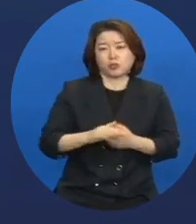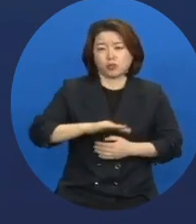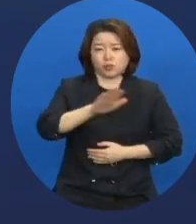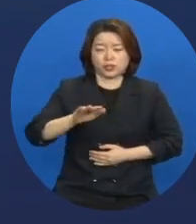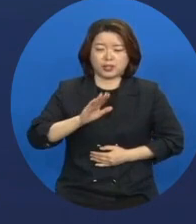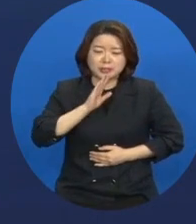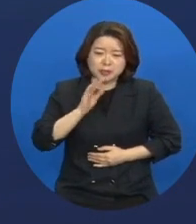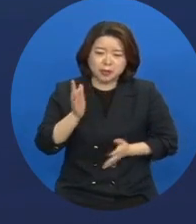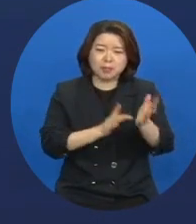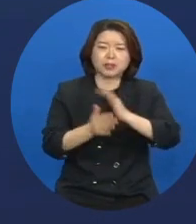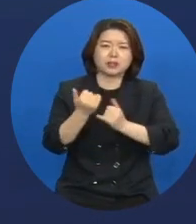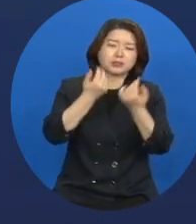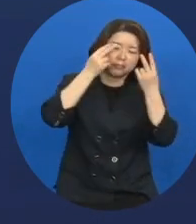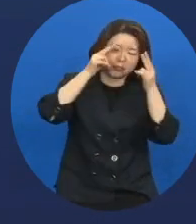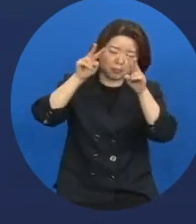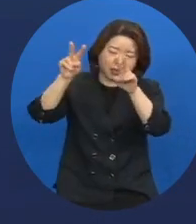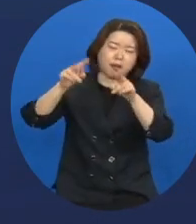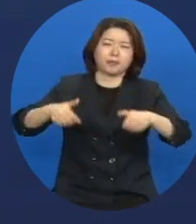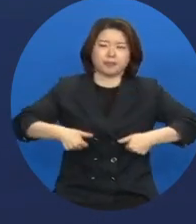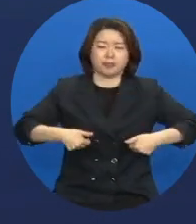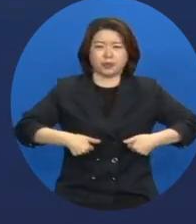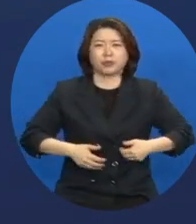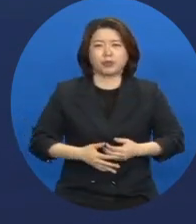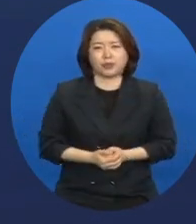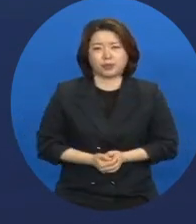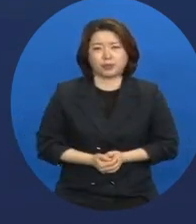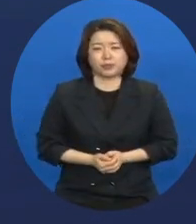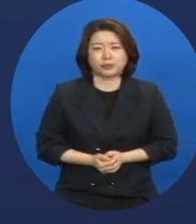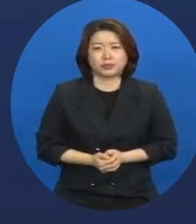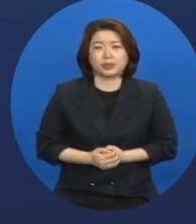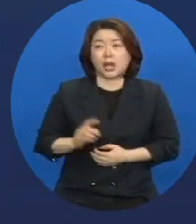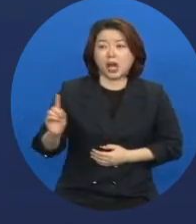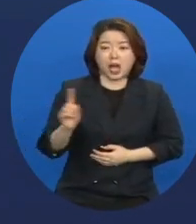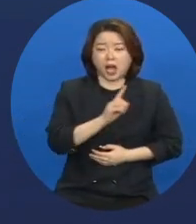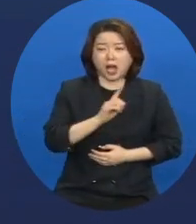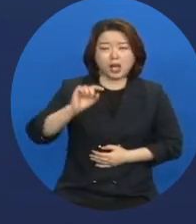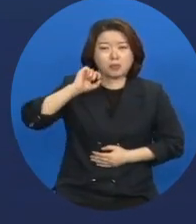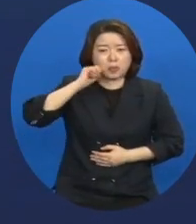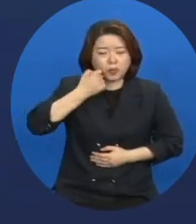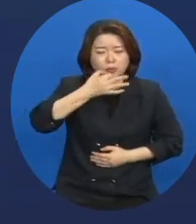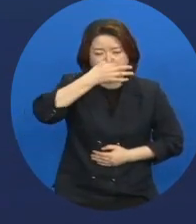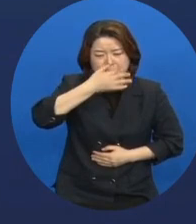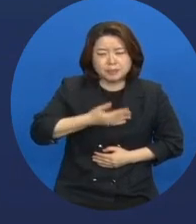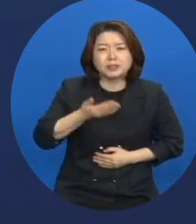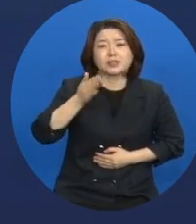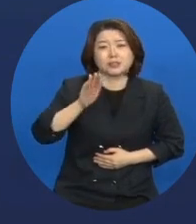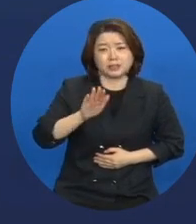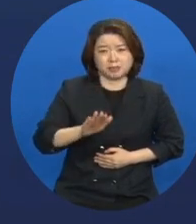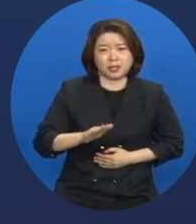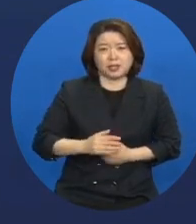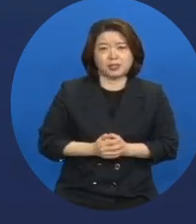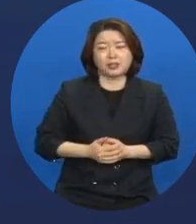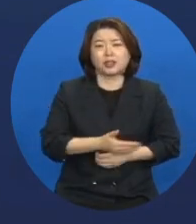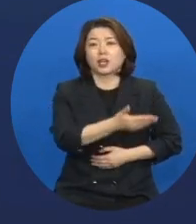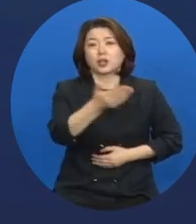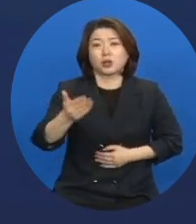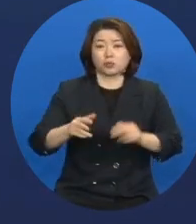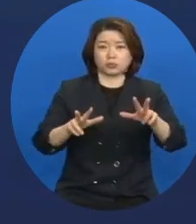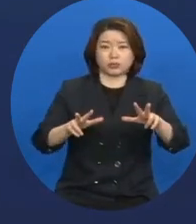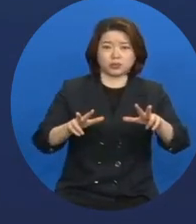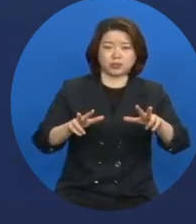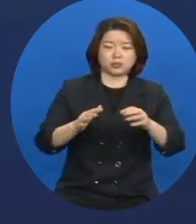예수님을 바라봐야 됩니다. 아무리 어렵고 힘들어도 여러분, 지금